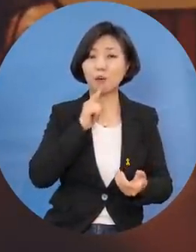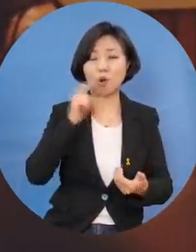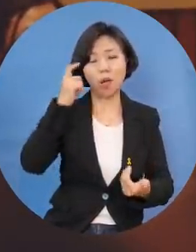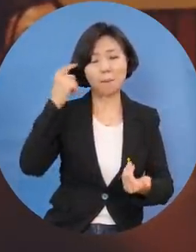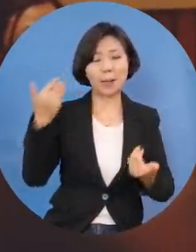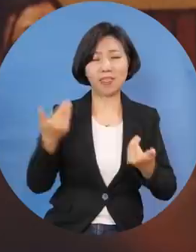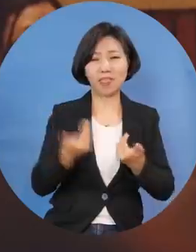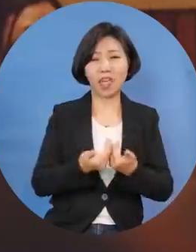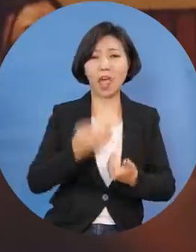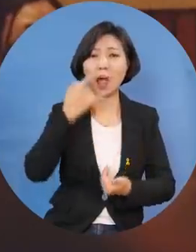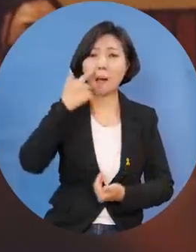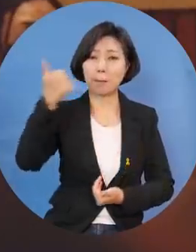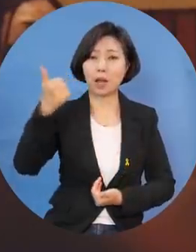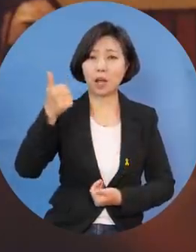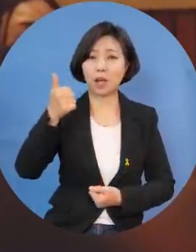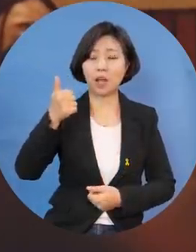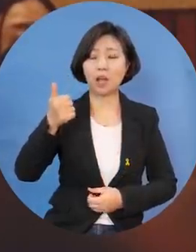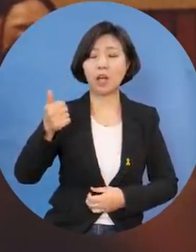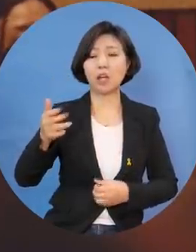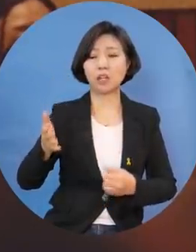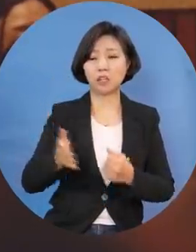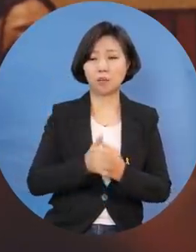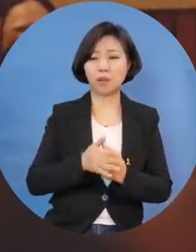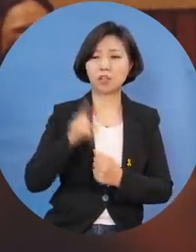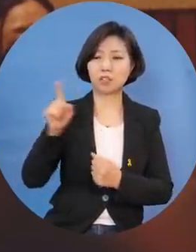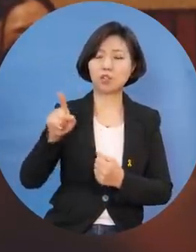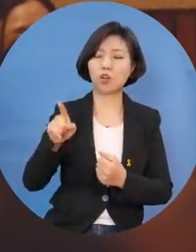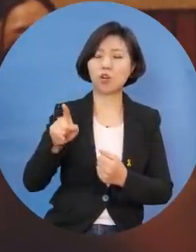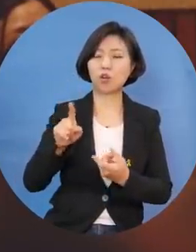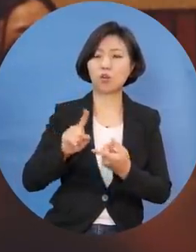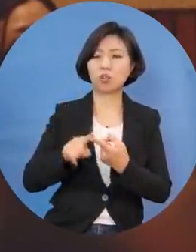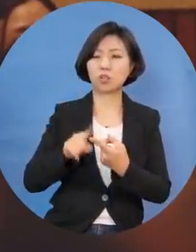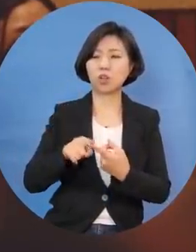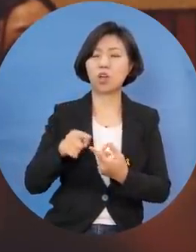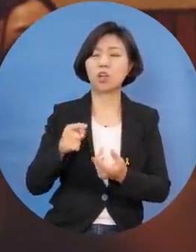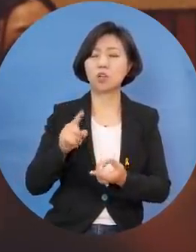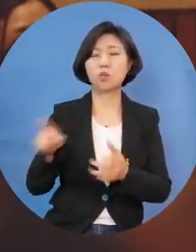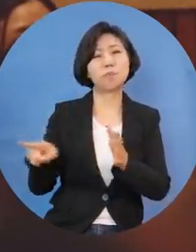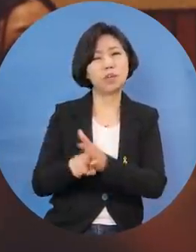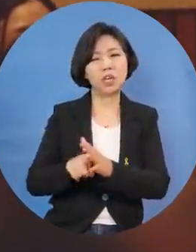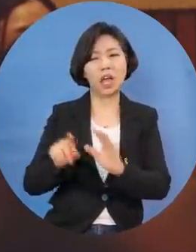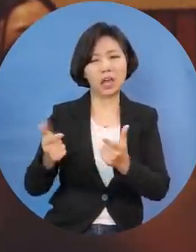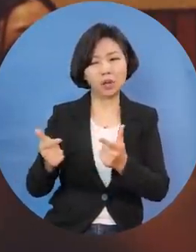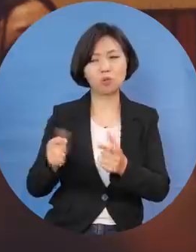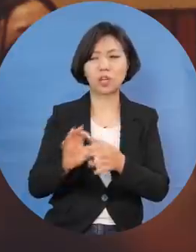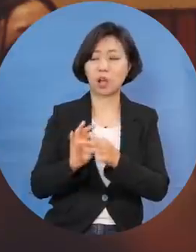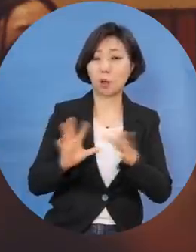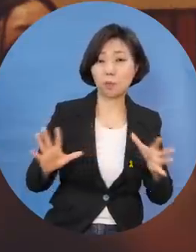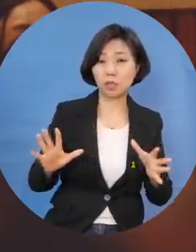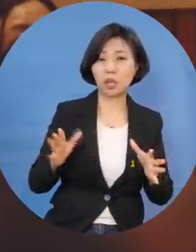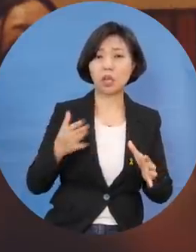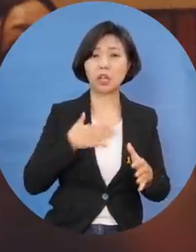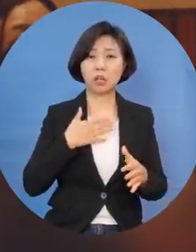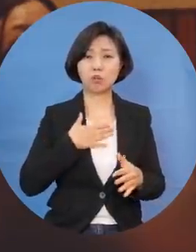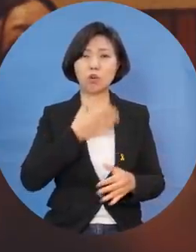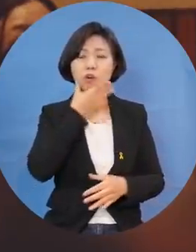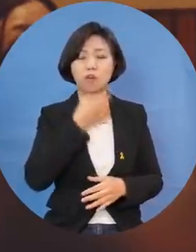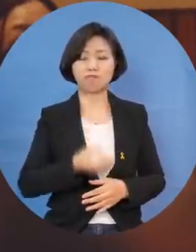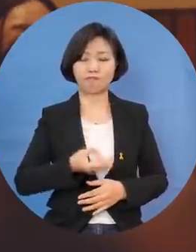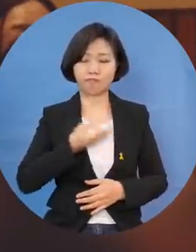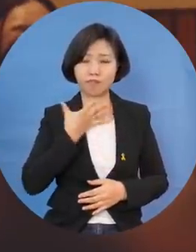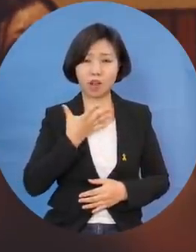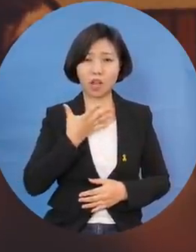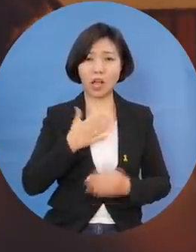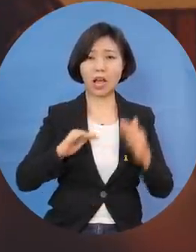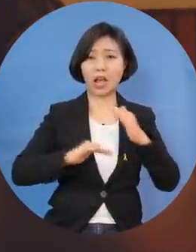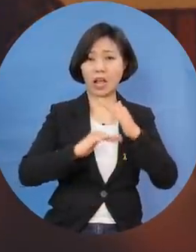말씀을 하시며 반대를 하셨습니다. 제가 그러한 장르를 믿고 안 믿고를 떠나서 저 역시 불우한 가정